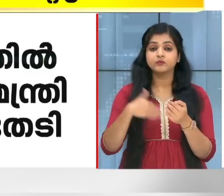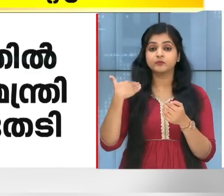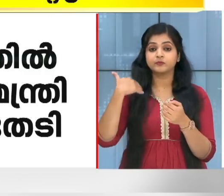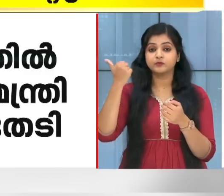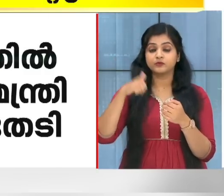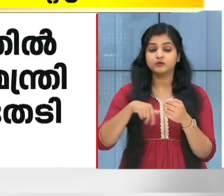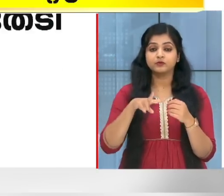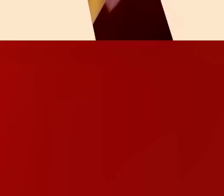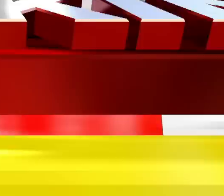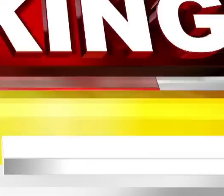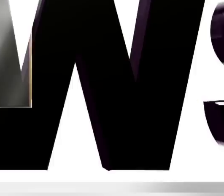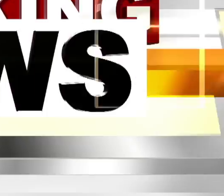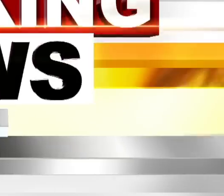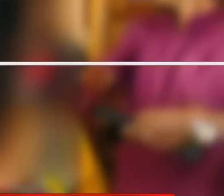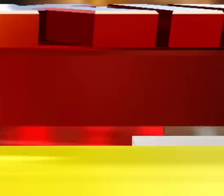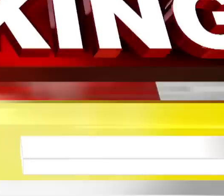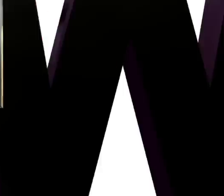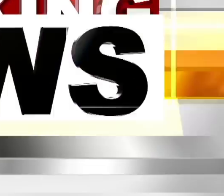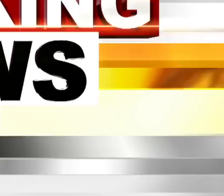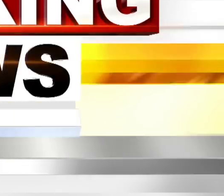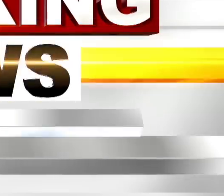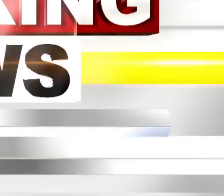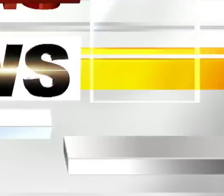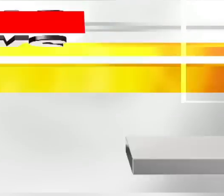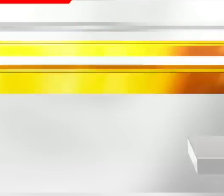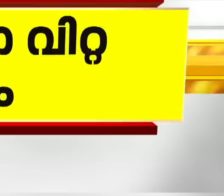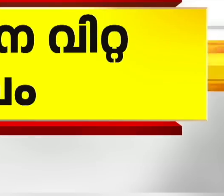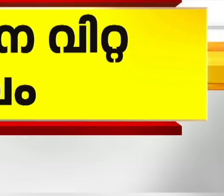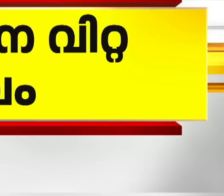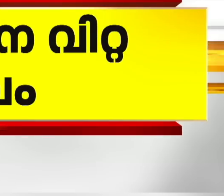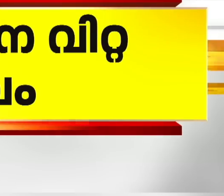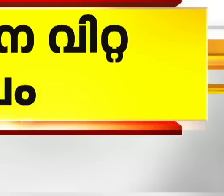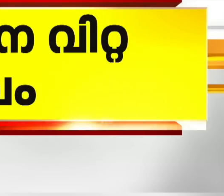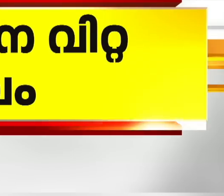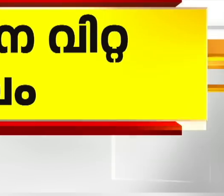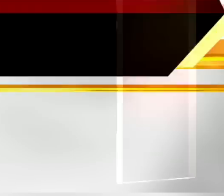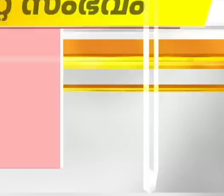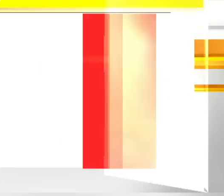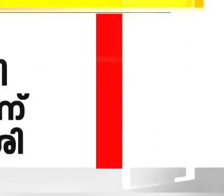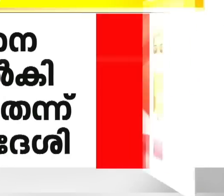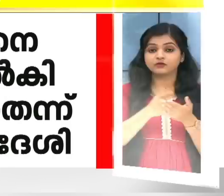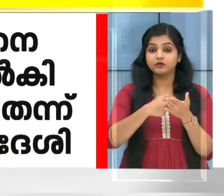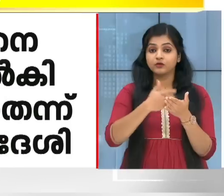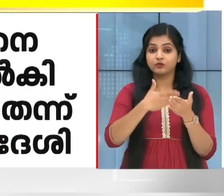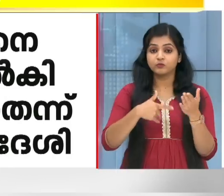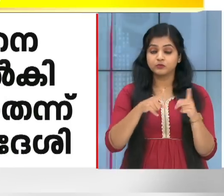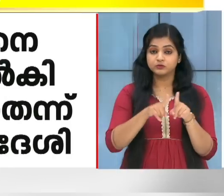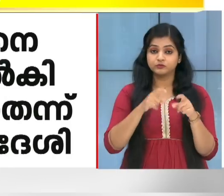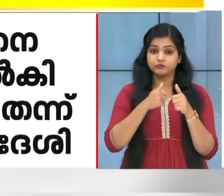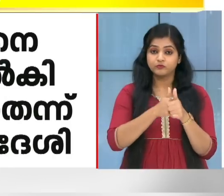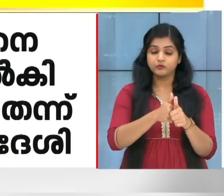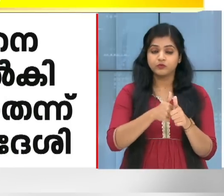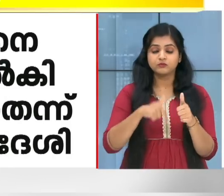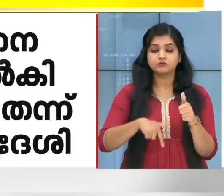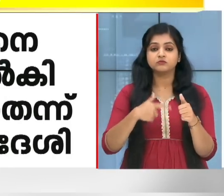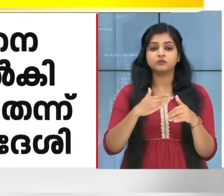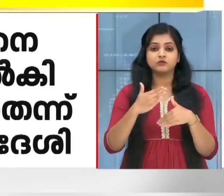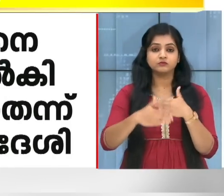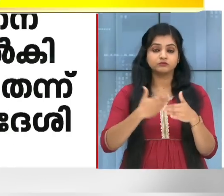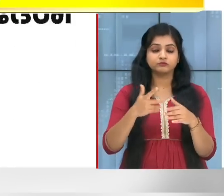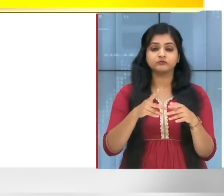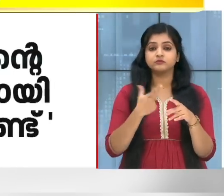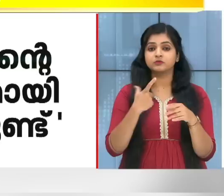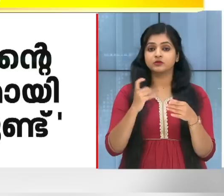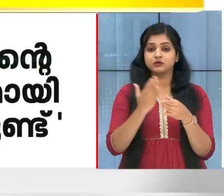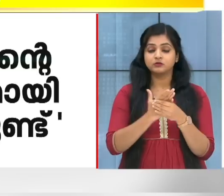ബന്ധപ്പെട്ട് വിശദമായ അന്വേഷണം നടത്തി റിപ്പോർട്ട് സമർപ്പിക്കാൻ നിർദ്ദേശം നൽകുകയും ചെയ്തിട്ടുണ്ട്. ആ റിപ്പോർട്ടിന്റെ അടക്കം അടിസ്ഥാനത്തിൽ തുടർ നടപടി ഉണ്ടാകും. ഏതായാലും കേസായിട്ടുണ്ട്. ഇനി മറ്റ് നടപടികൾ, അറസ്റ്റ്